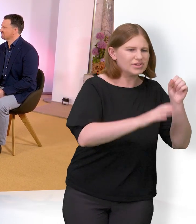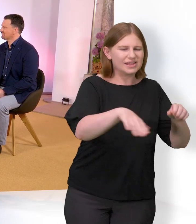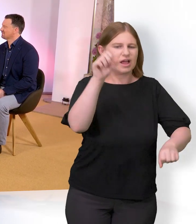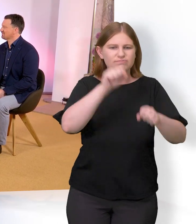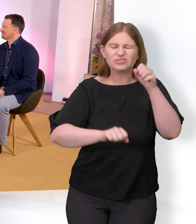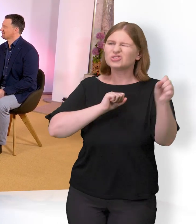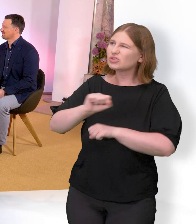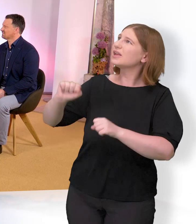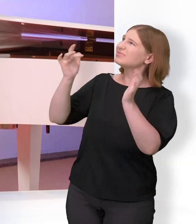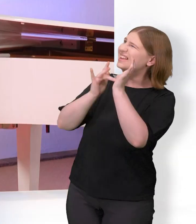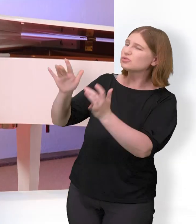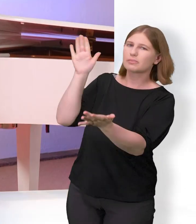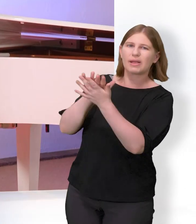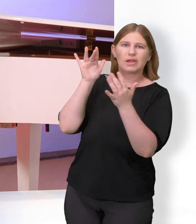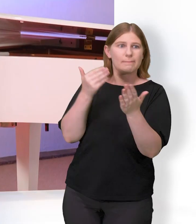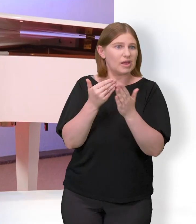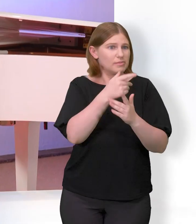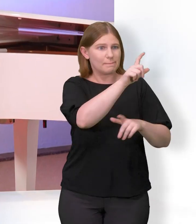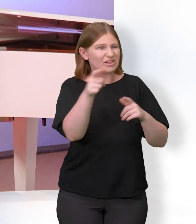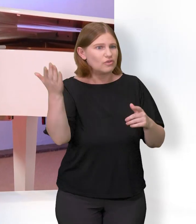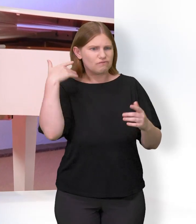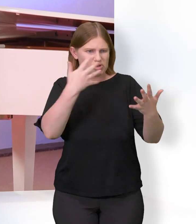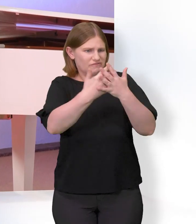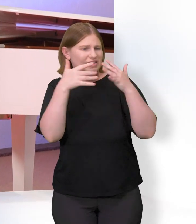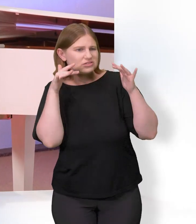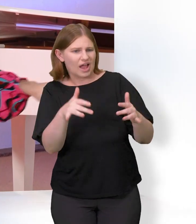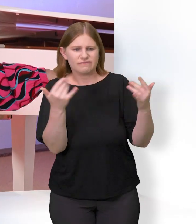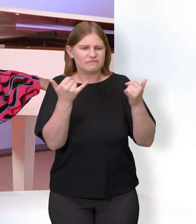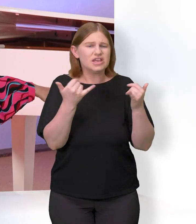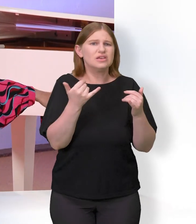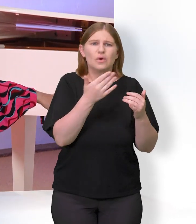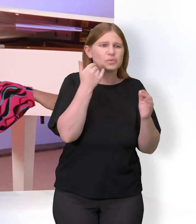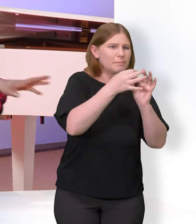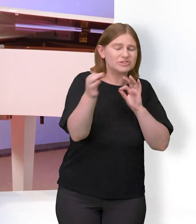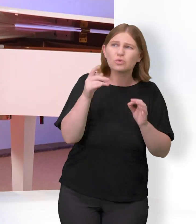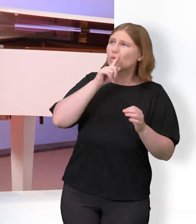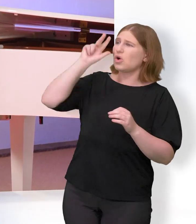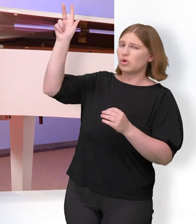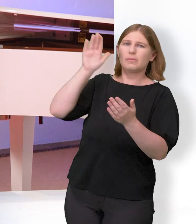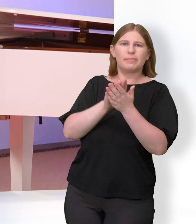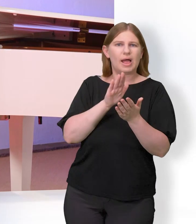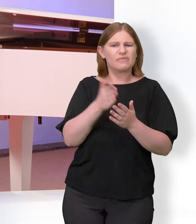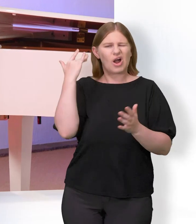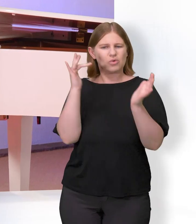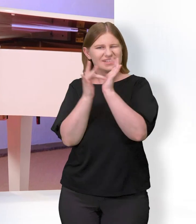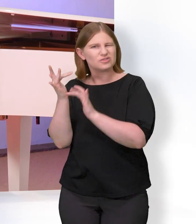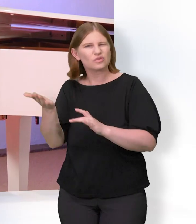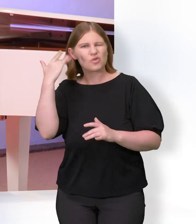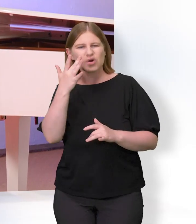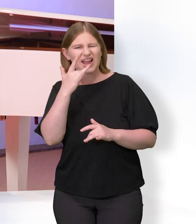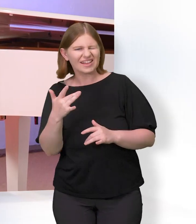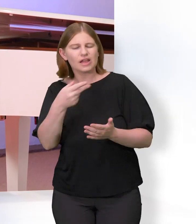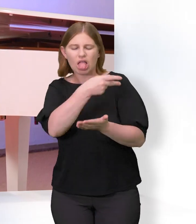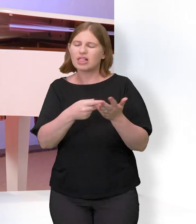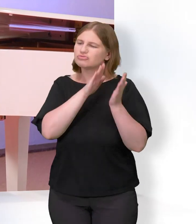Aber Jesus ist immer da. Als Jesus alleine im Garten war und seine Freunde haben geschlafen und es war seine schlimmste Stunde, steht in der